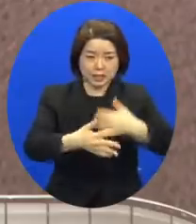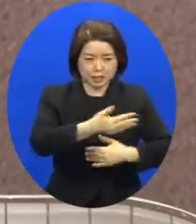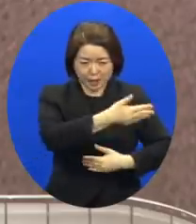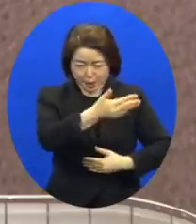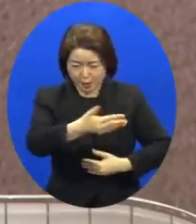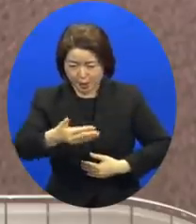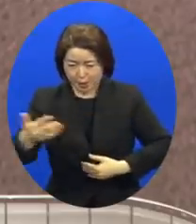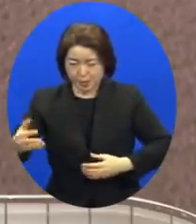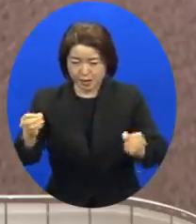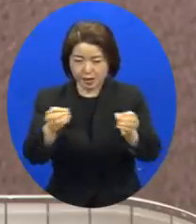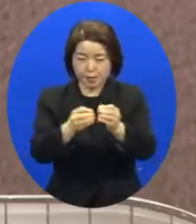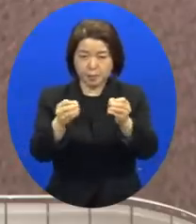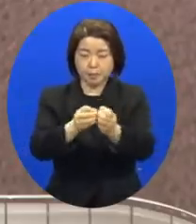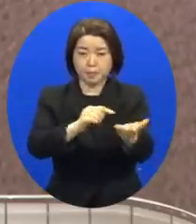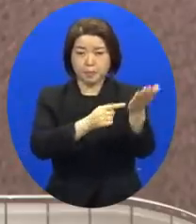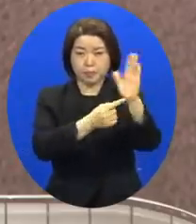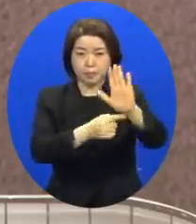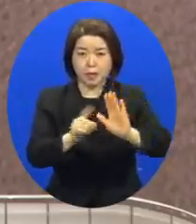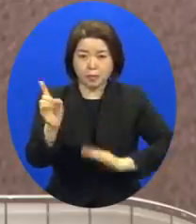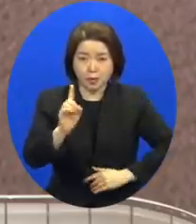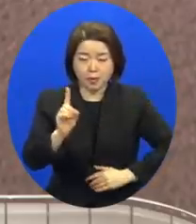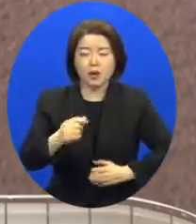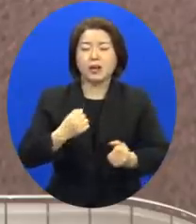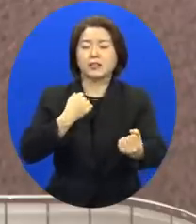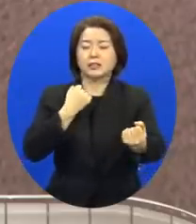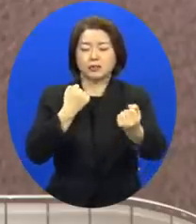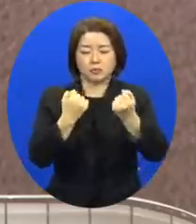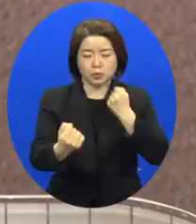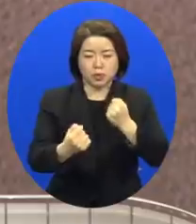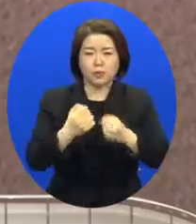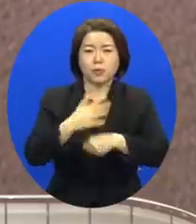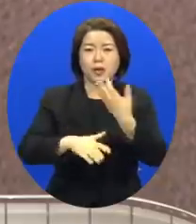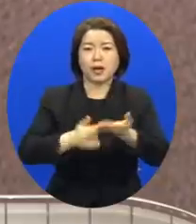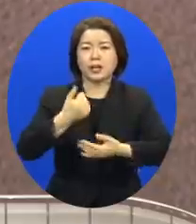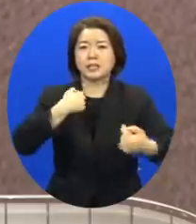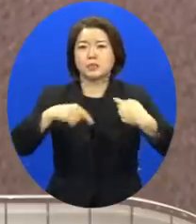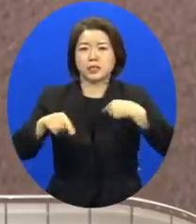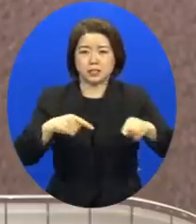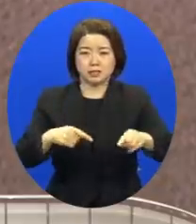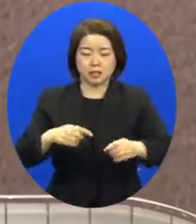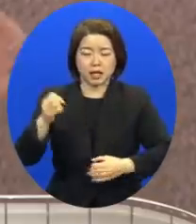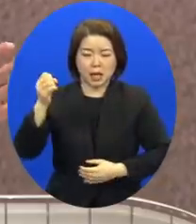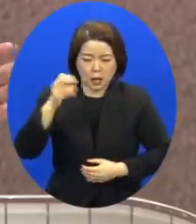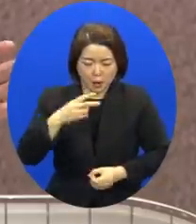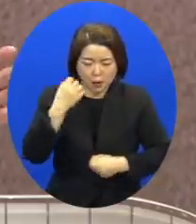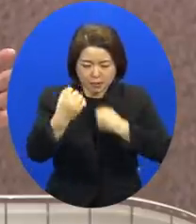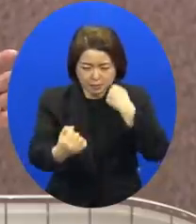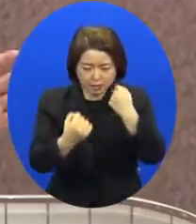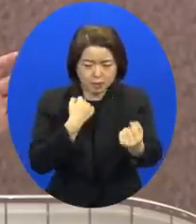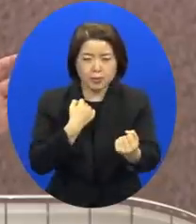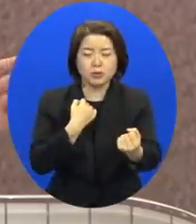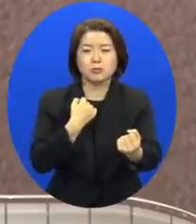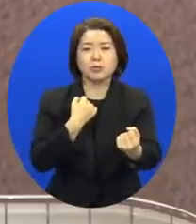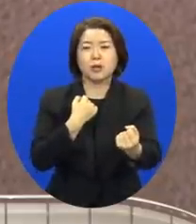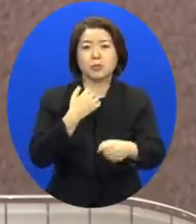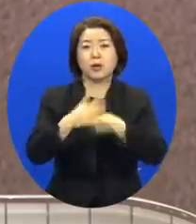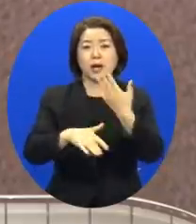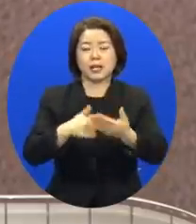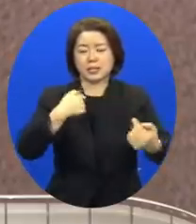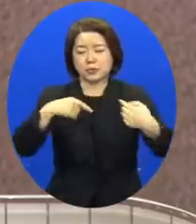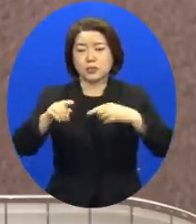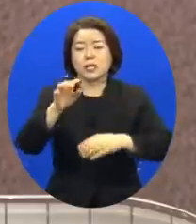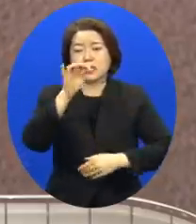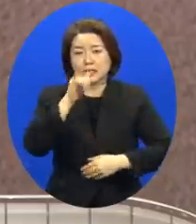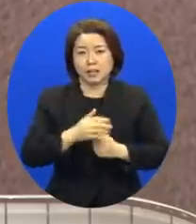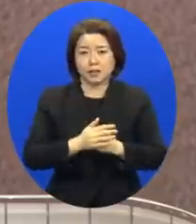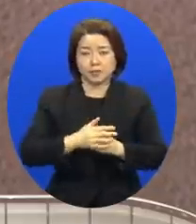메세지는 그럼에도 하나님이 다스리시는 다 그럼에도 하나님의 통치 하신다는 것입니다 영상 맨